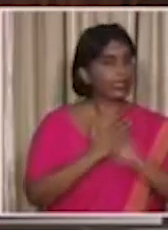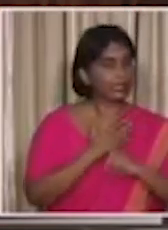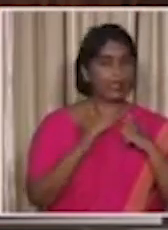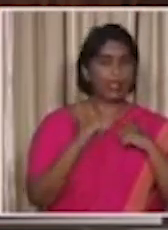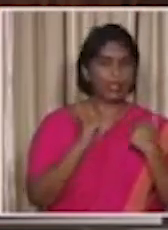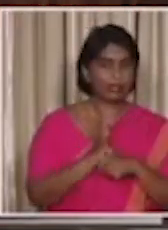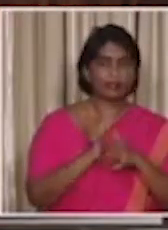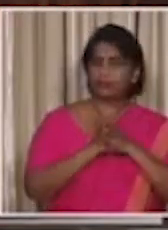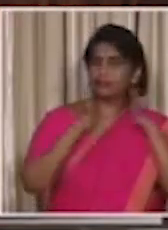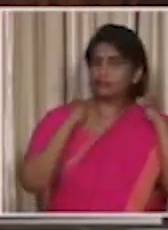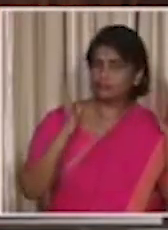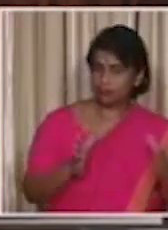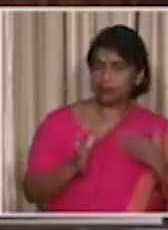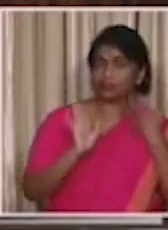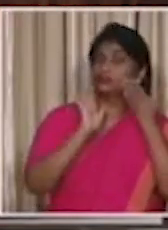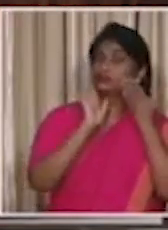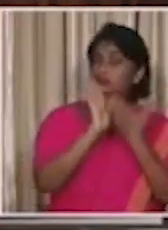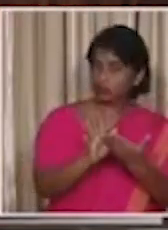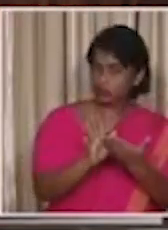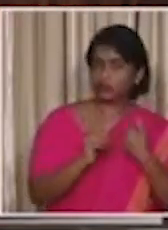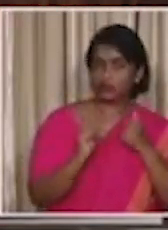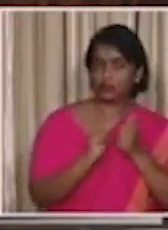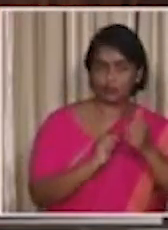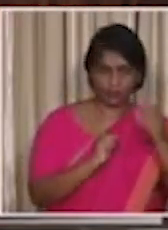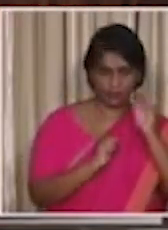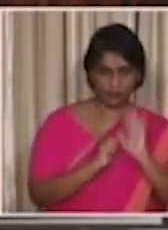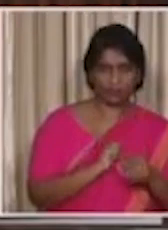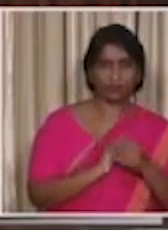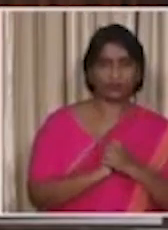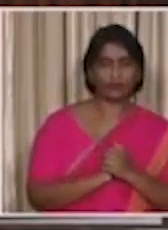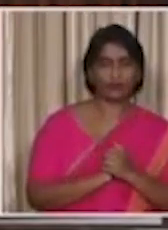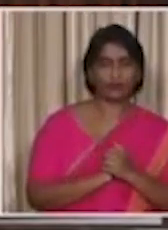අනපනත් ගණනාවක් හඳුන්වා දීමට අප පියවර ගන්නවා.